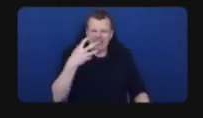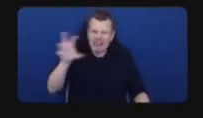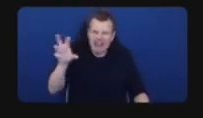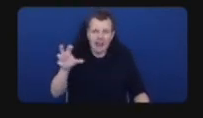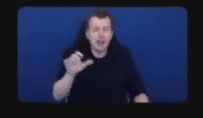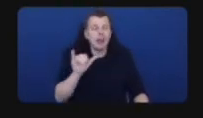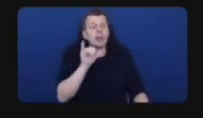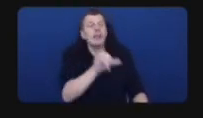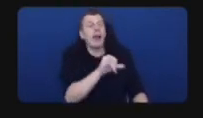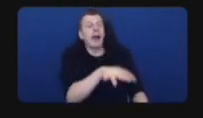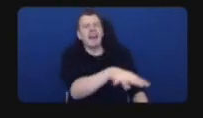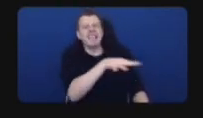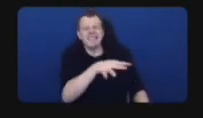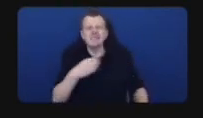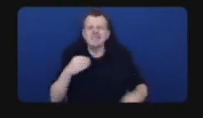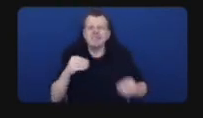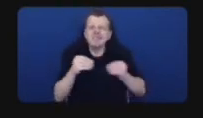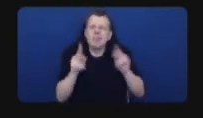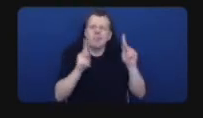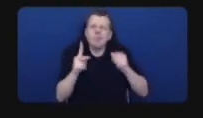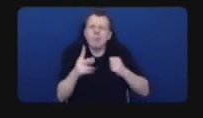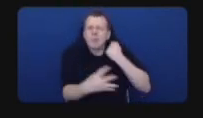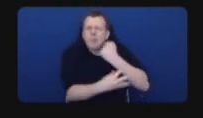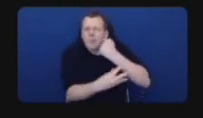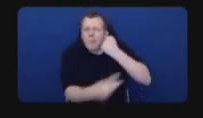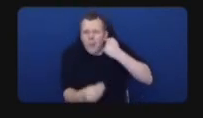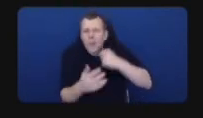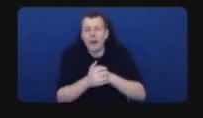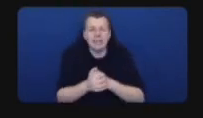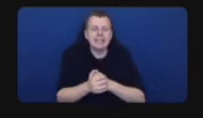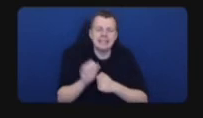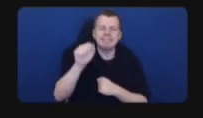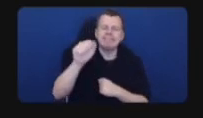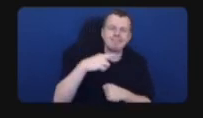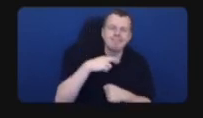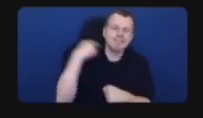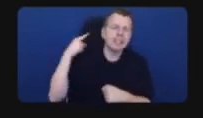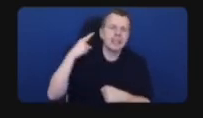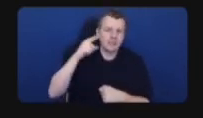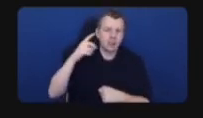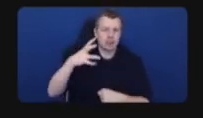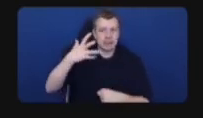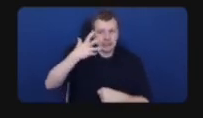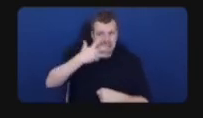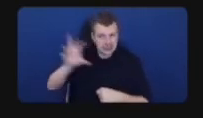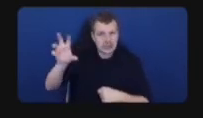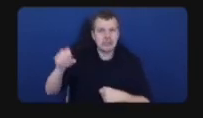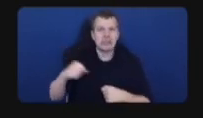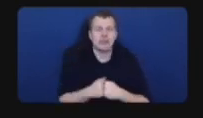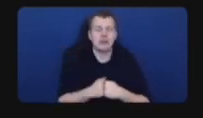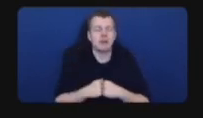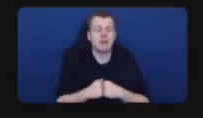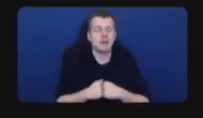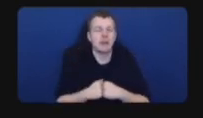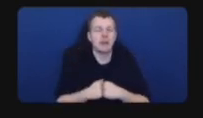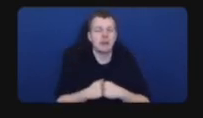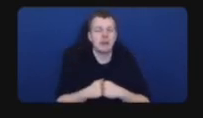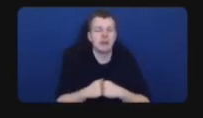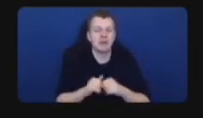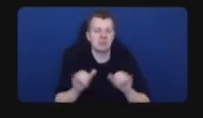呢会变成越来越热。那在我们这个城市当中，我们呢是比较容易出高温